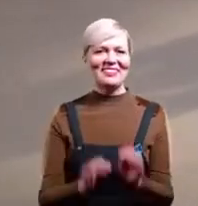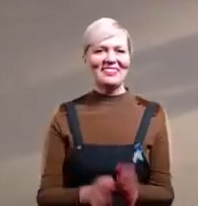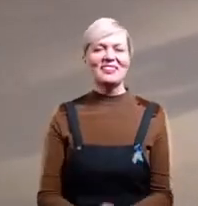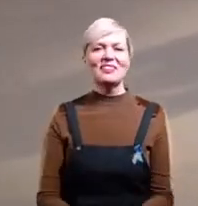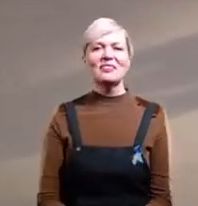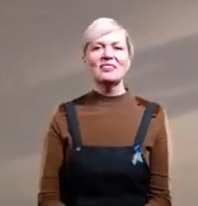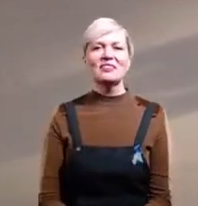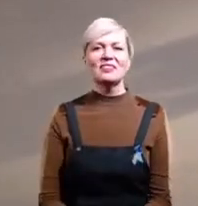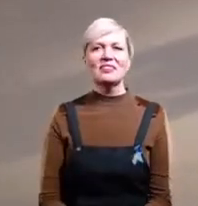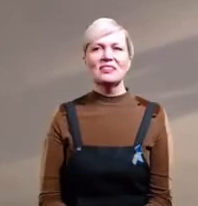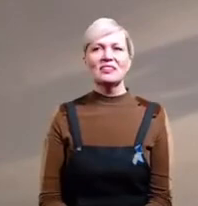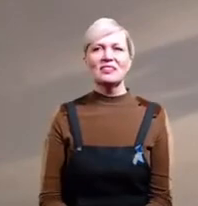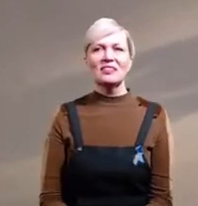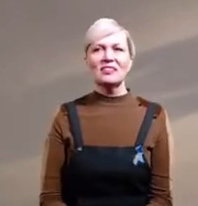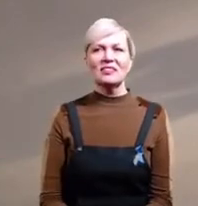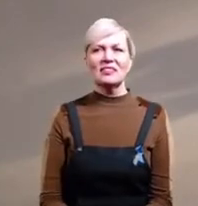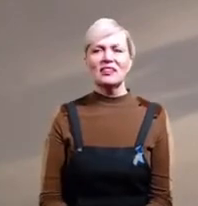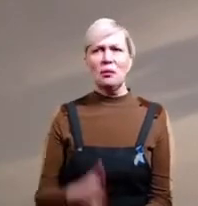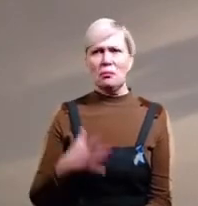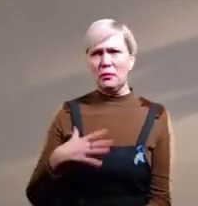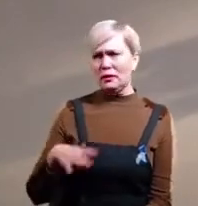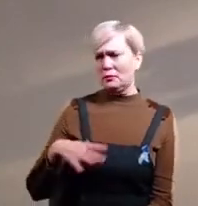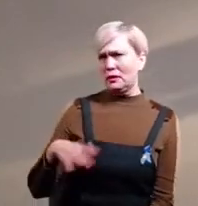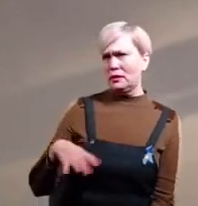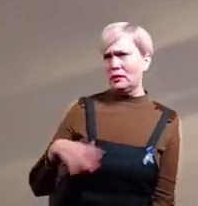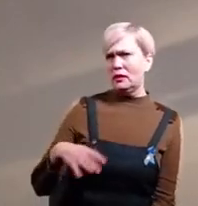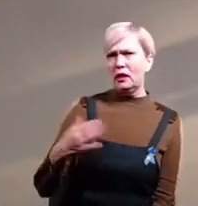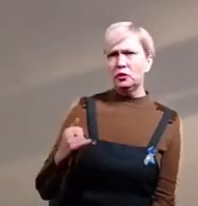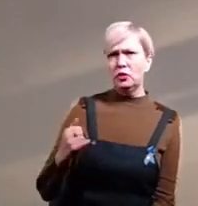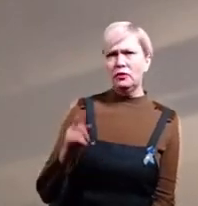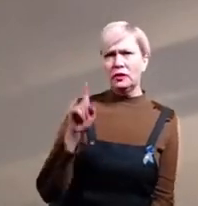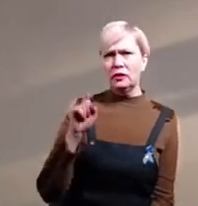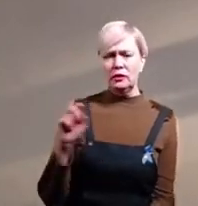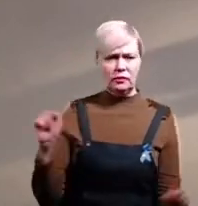А что вы все... Стоп, подождите. А что вы все сидите в одну сторону?